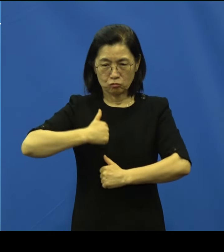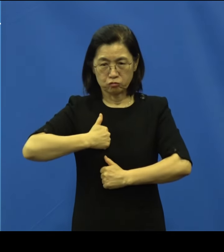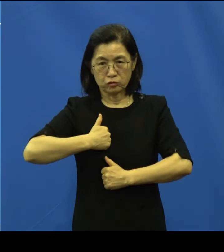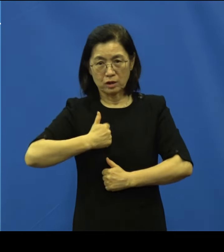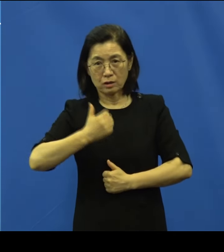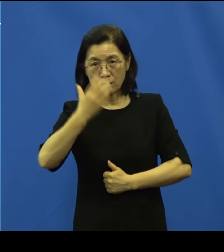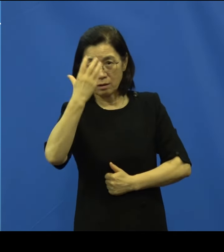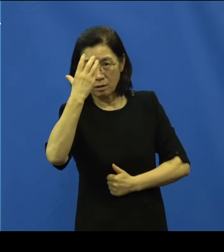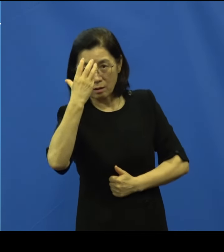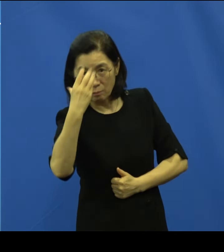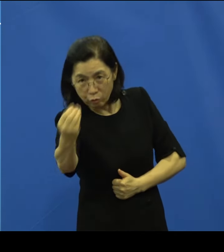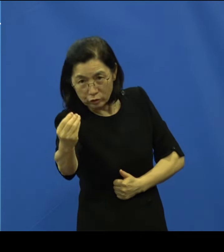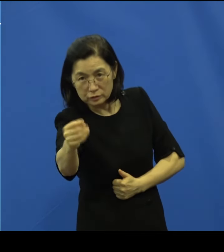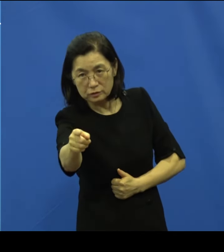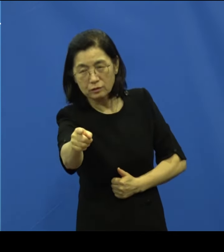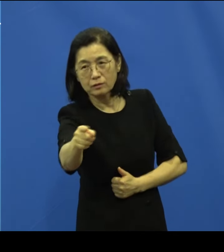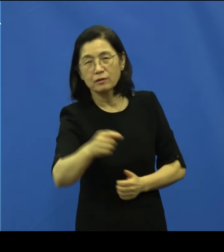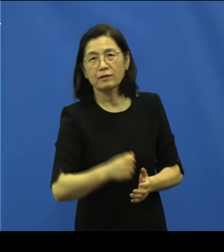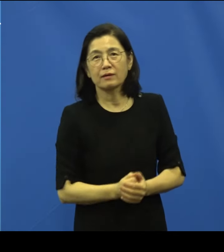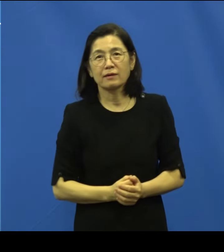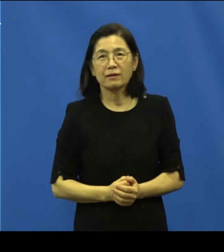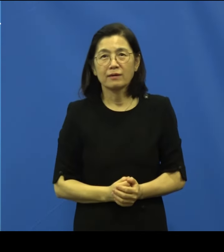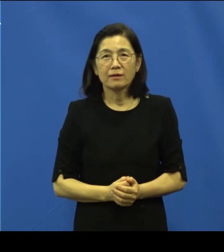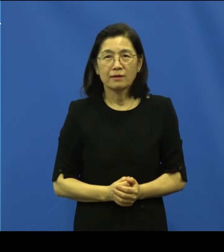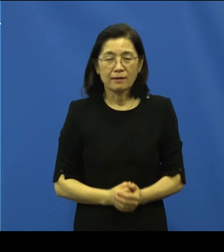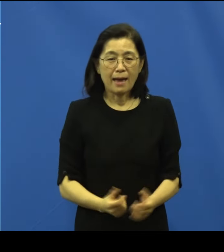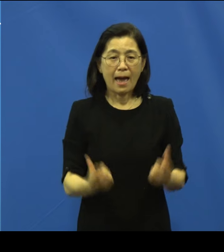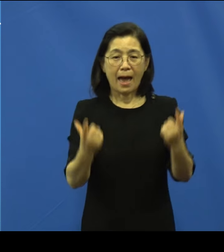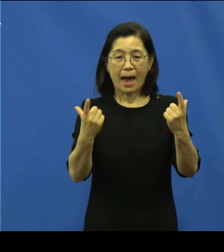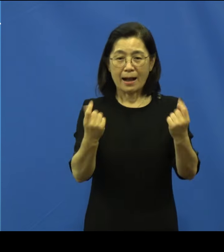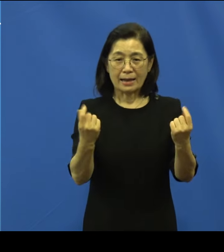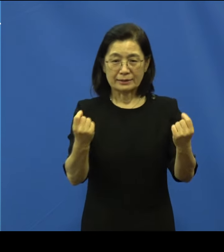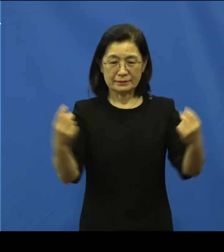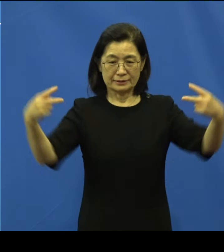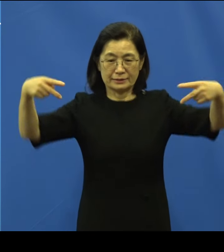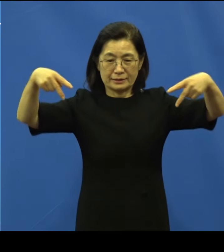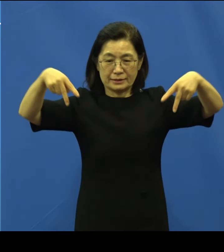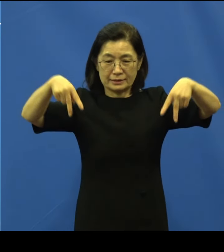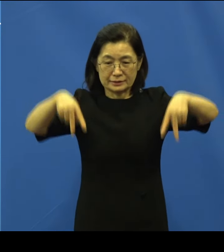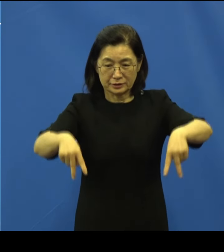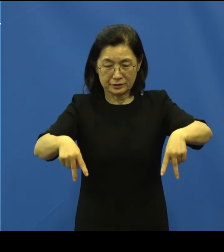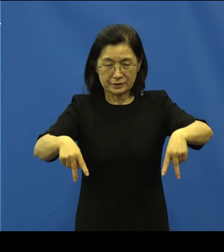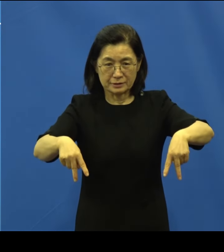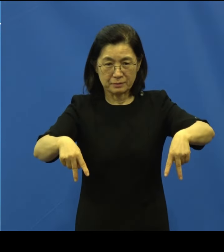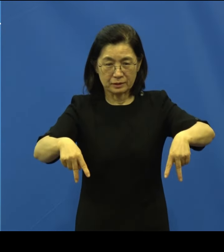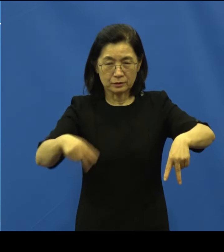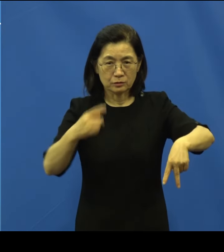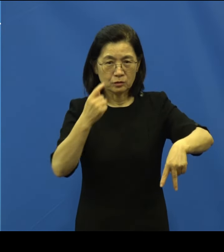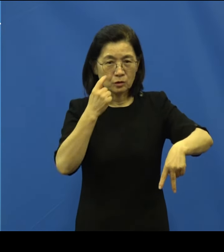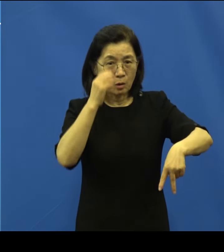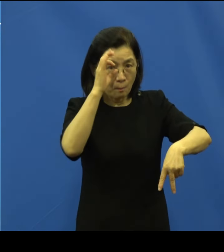있는 걸 보았어. 동일한 공간, 전혀 다른 시선.